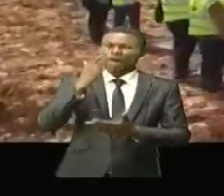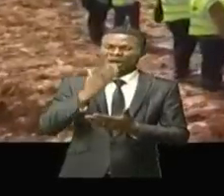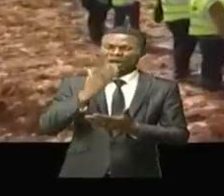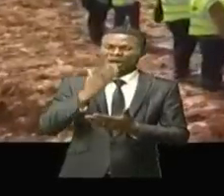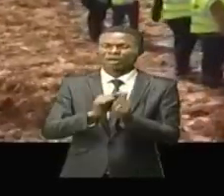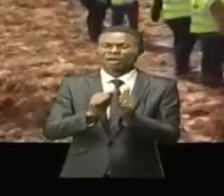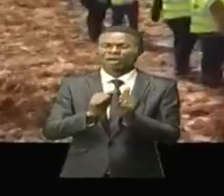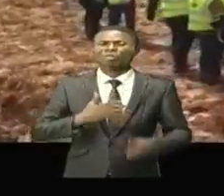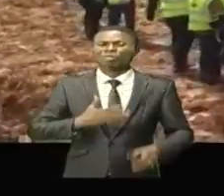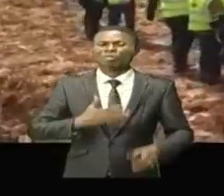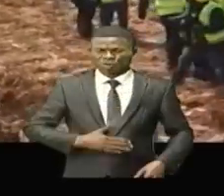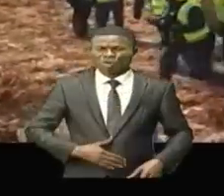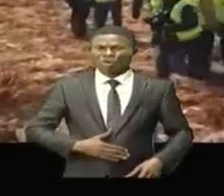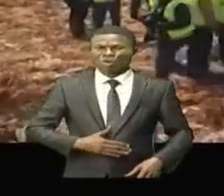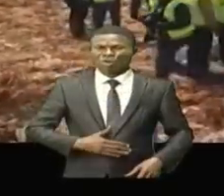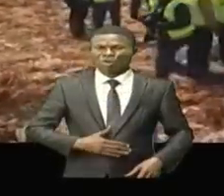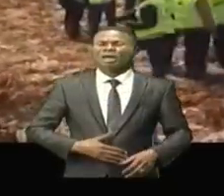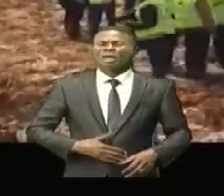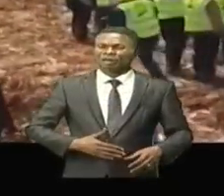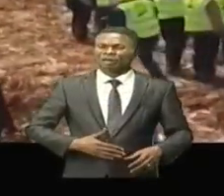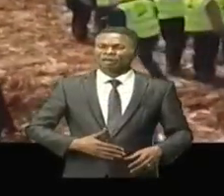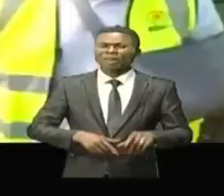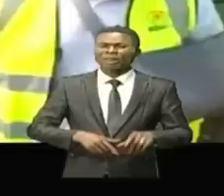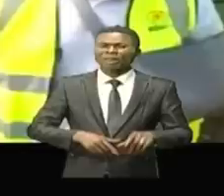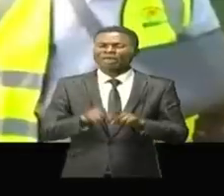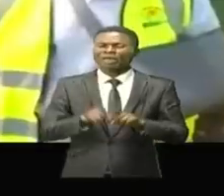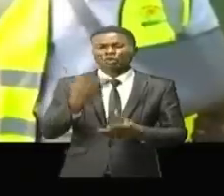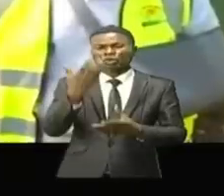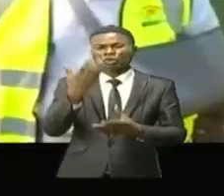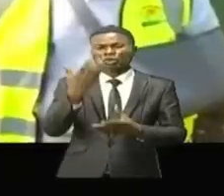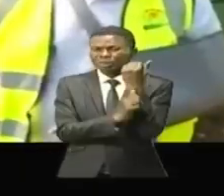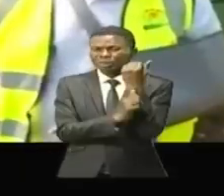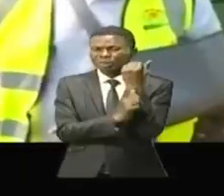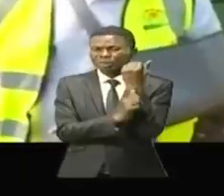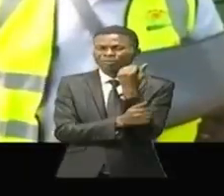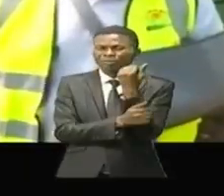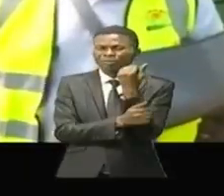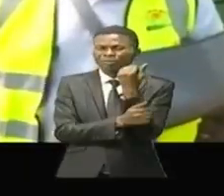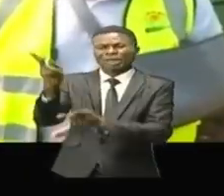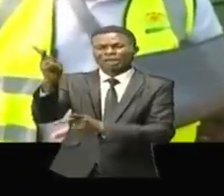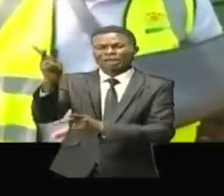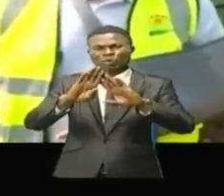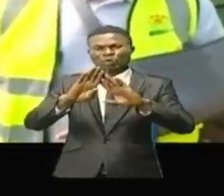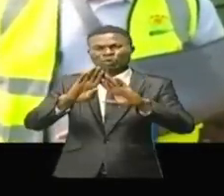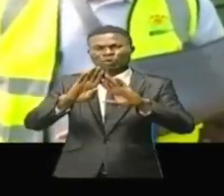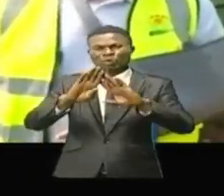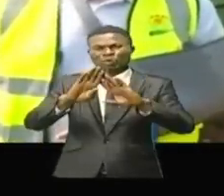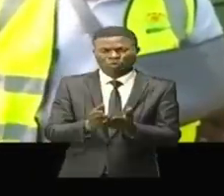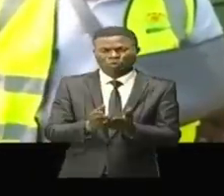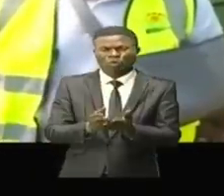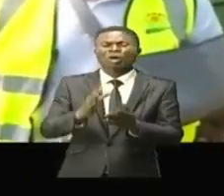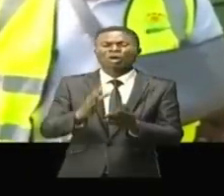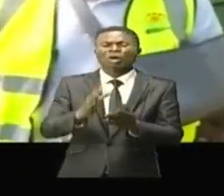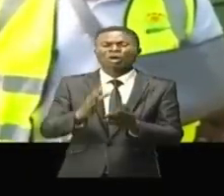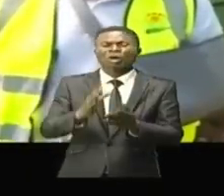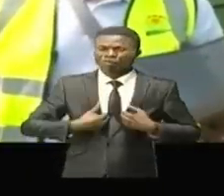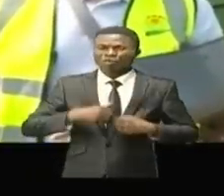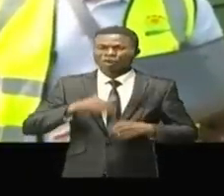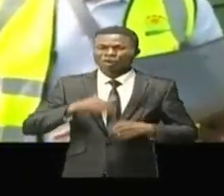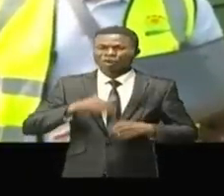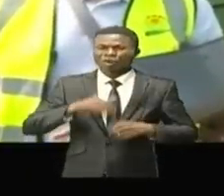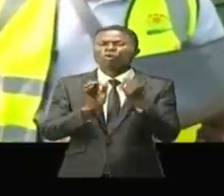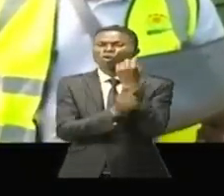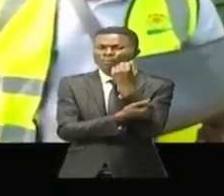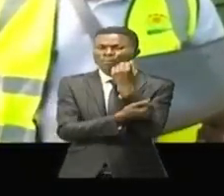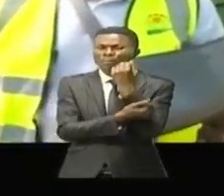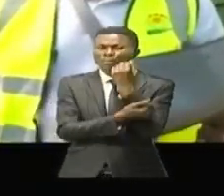de maïs sur le marché local, de sorte qu'on permette à notre population de s'approvisionner en maïs produit localement